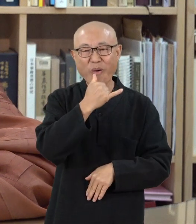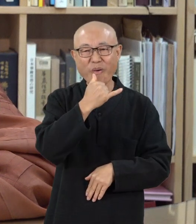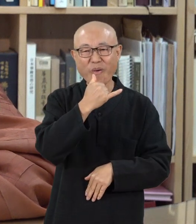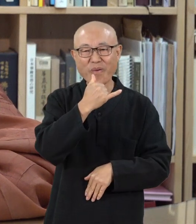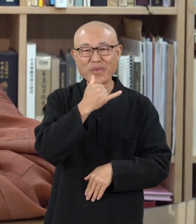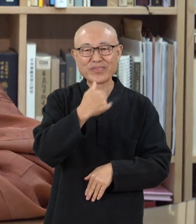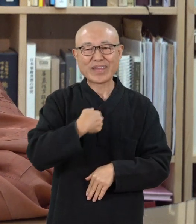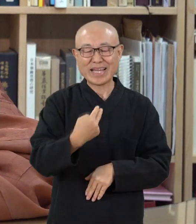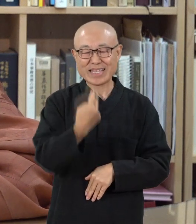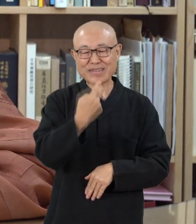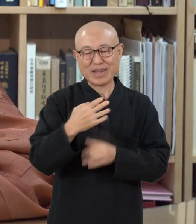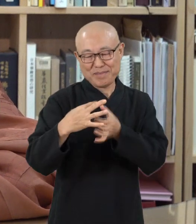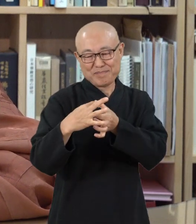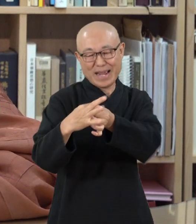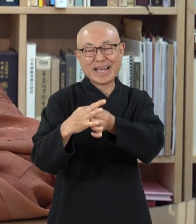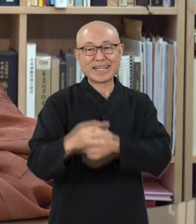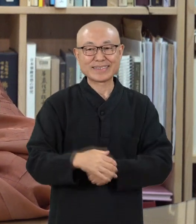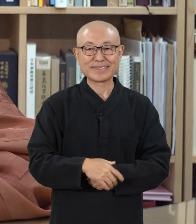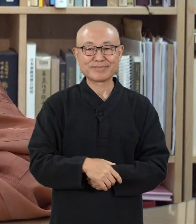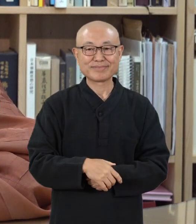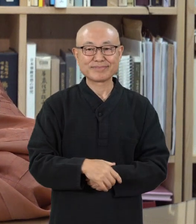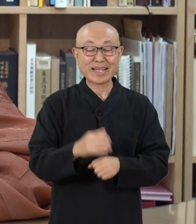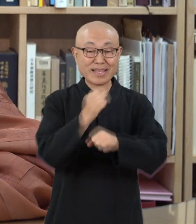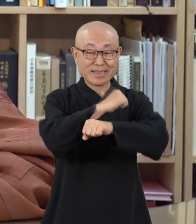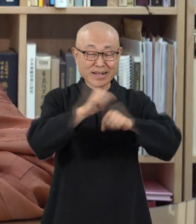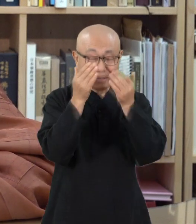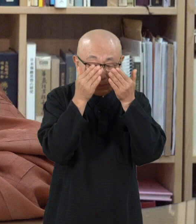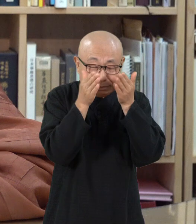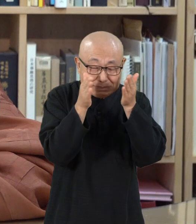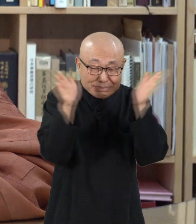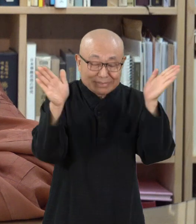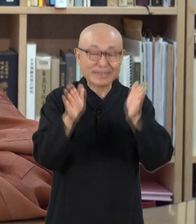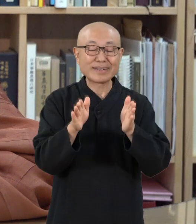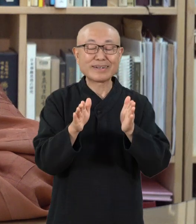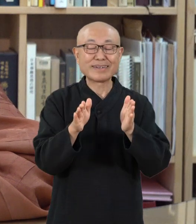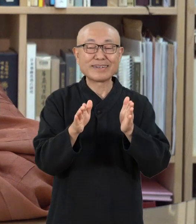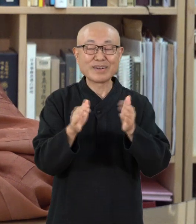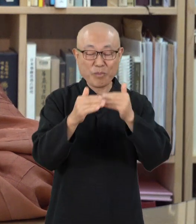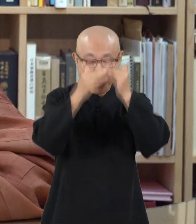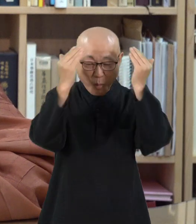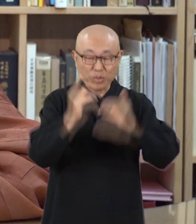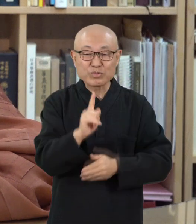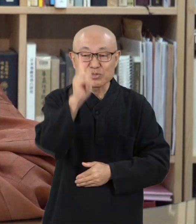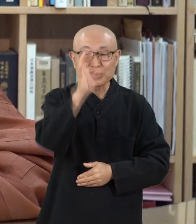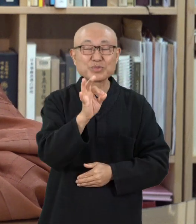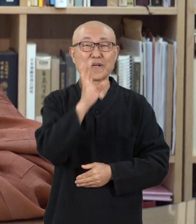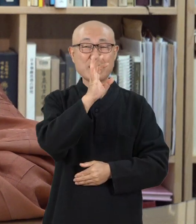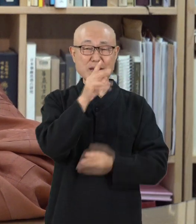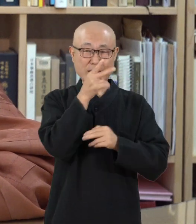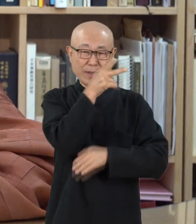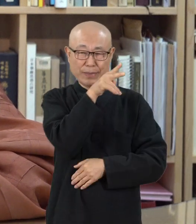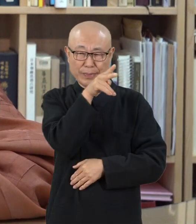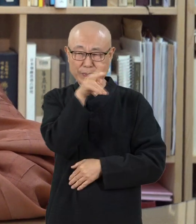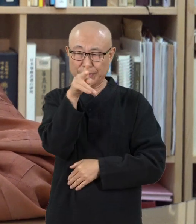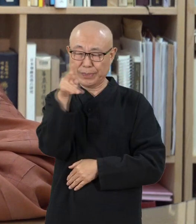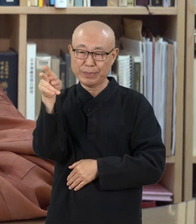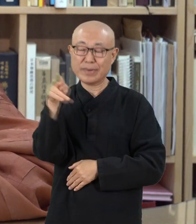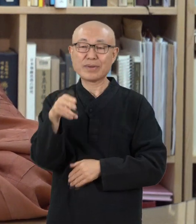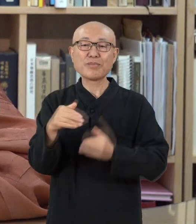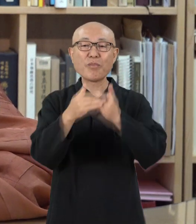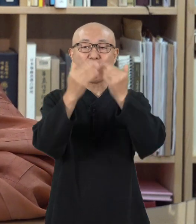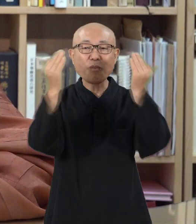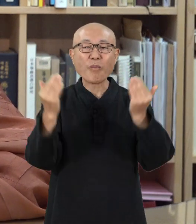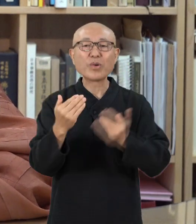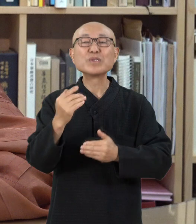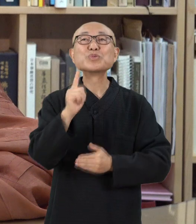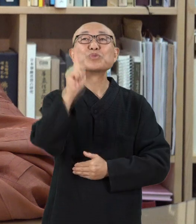거예요. 그래서 넓은 눈으로 법계 온 우주를 두루 살피면 모든